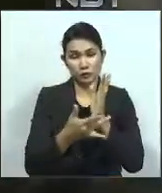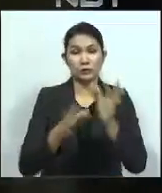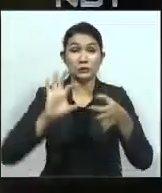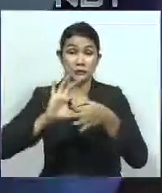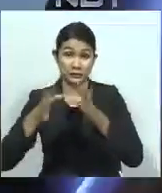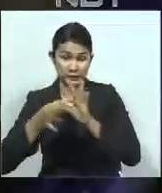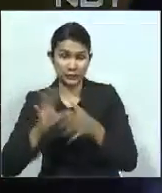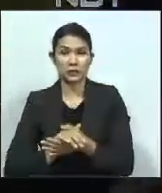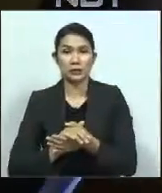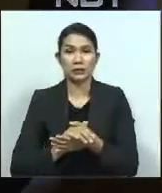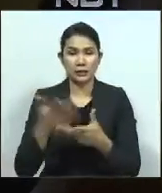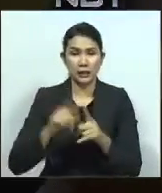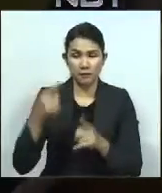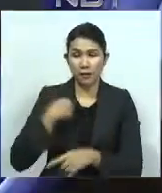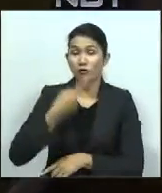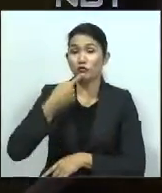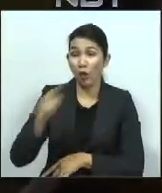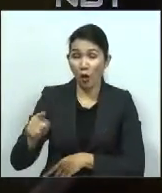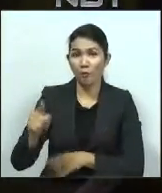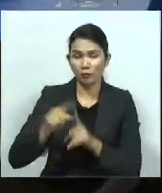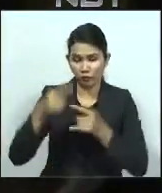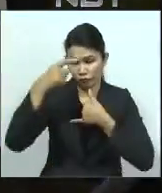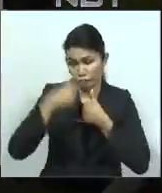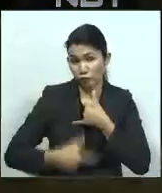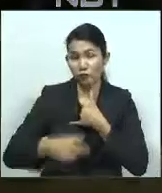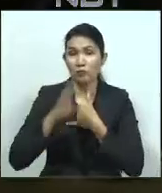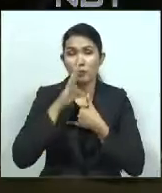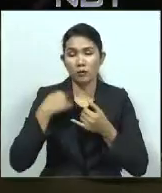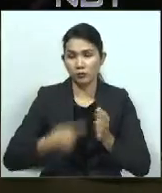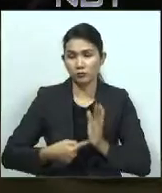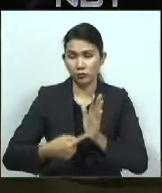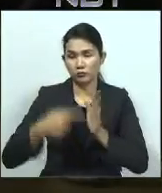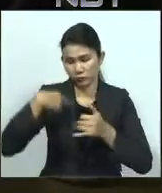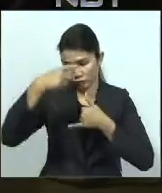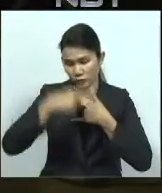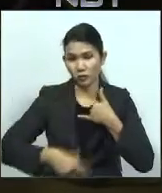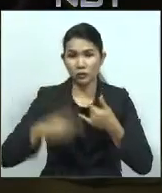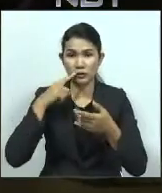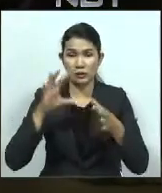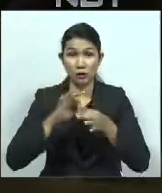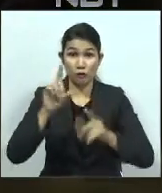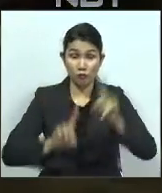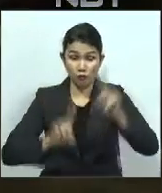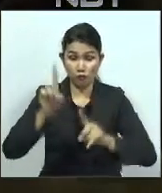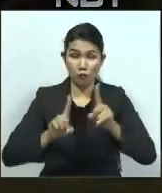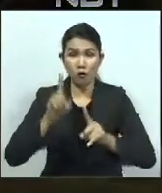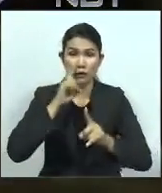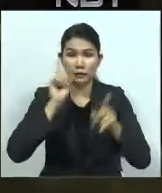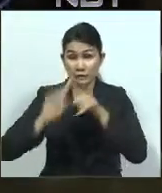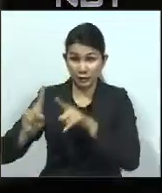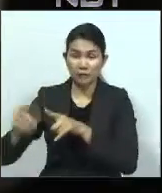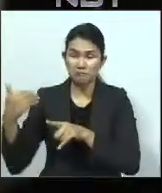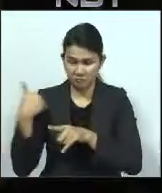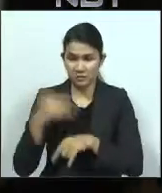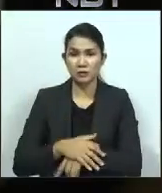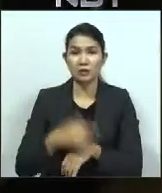การกีฬานะคะและตอบคำถามเรื่องของคุณสมบัติหลังจากถูกยื่นให้ตรวจสอบการถือครองหุ้นกิจการของสื่อมวลชนโ